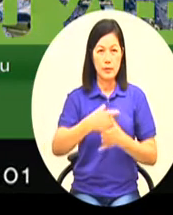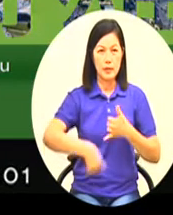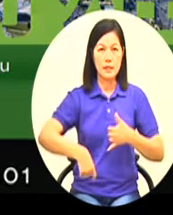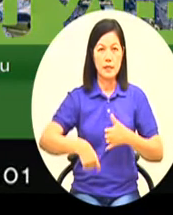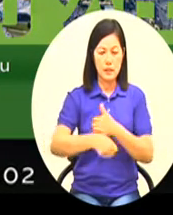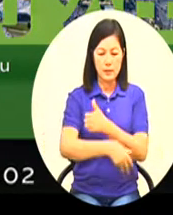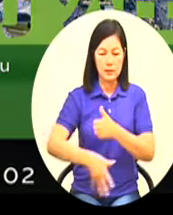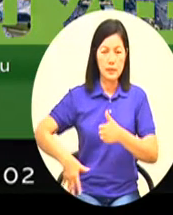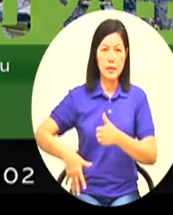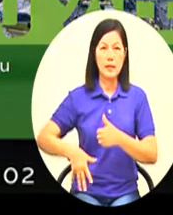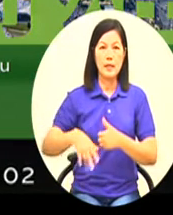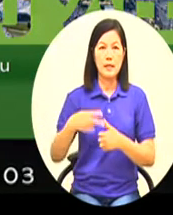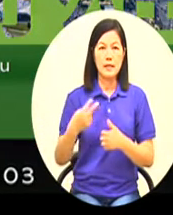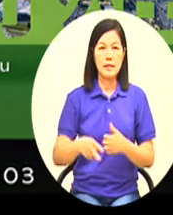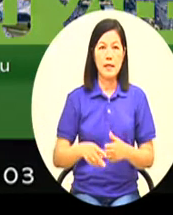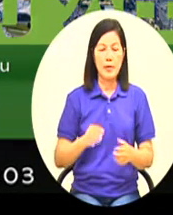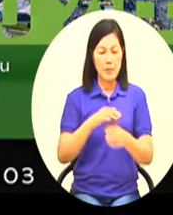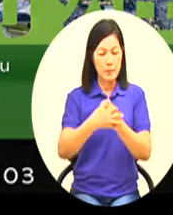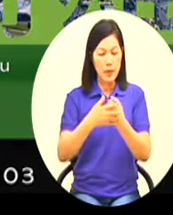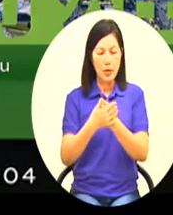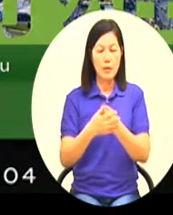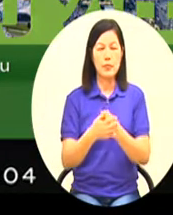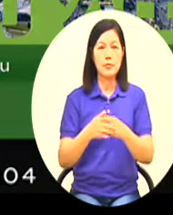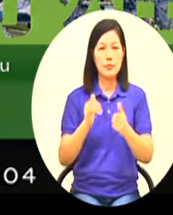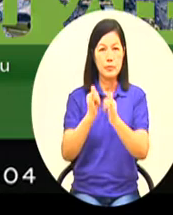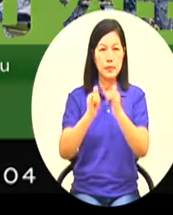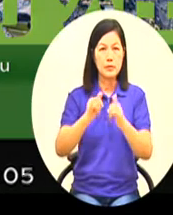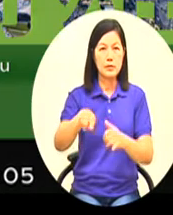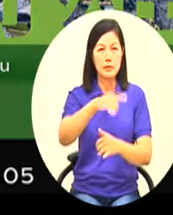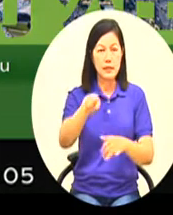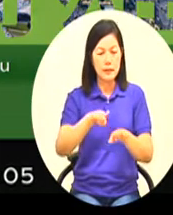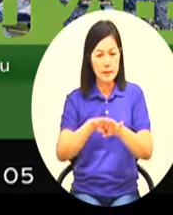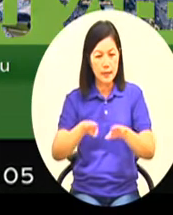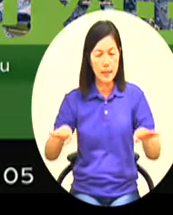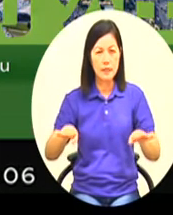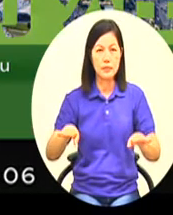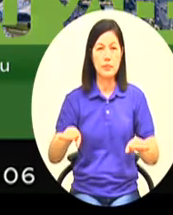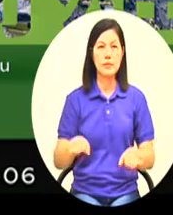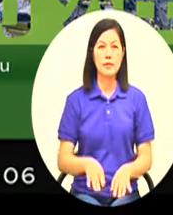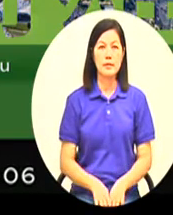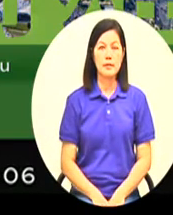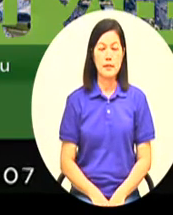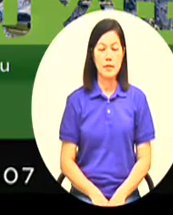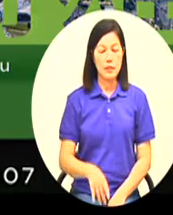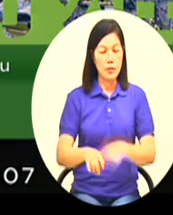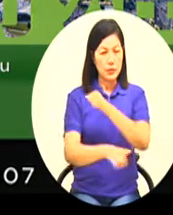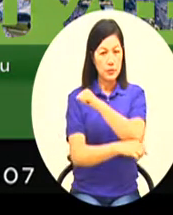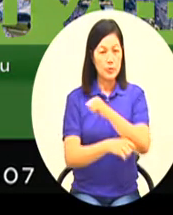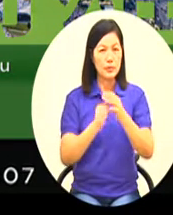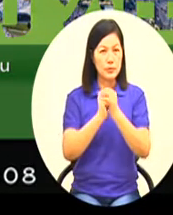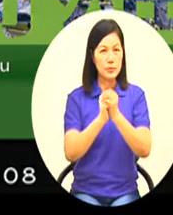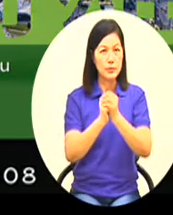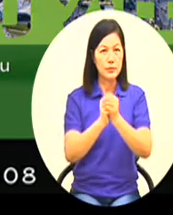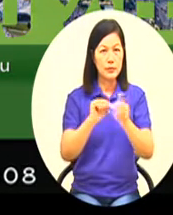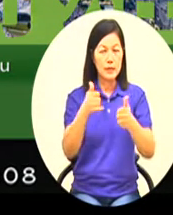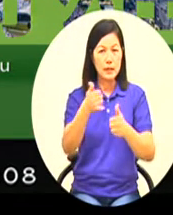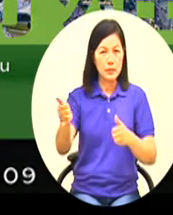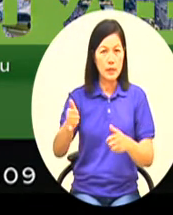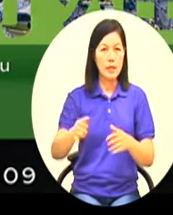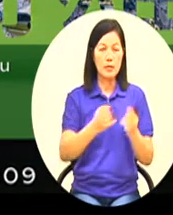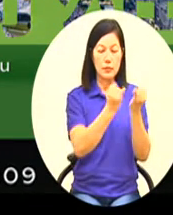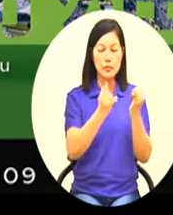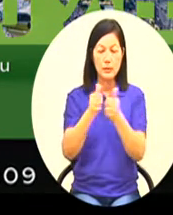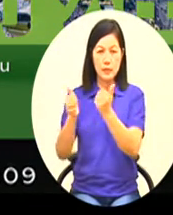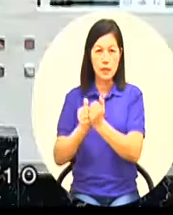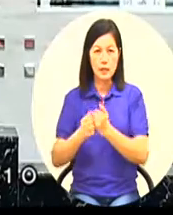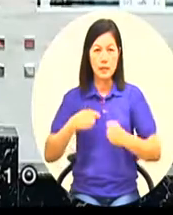当竭力保护市民生命财产安全。最后祝福各位议员女士先生身体